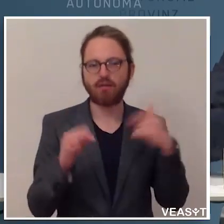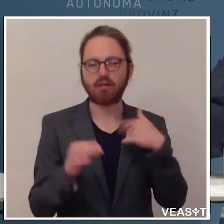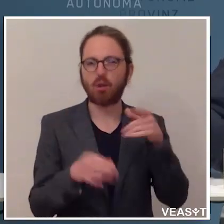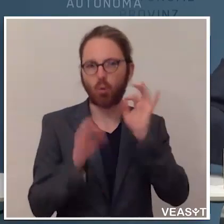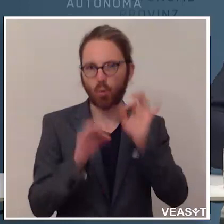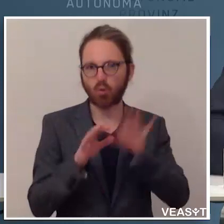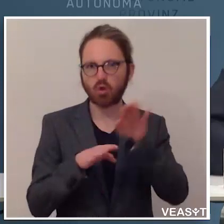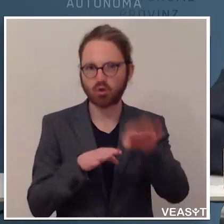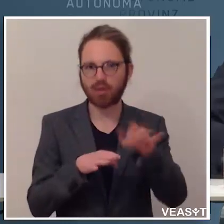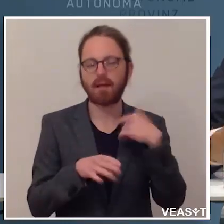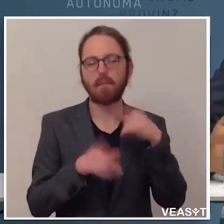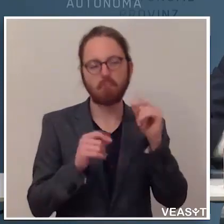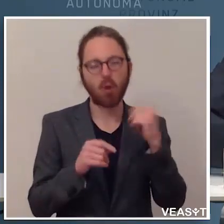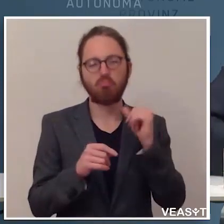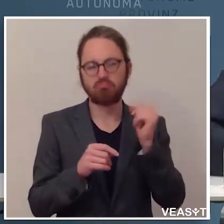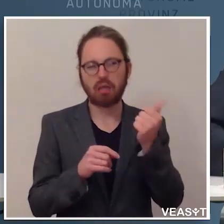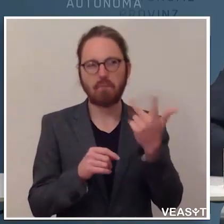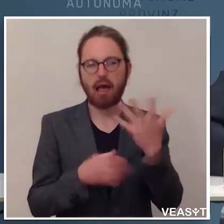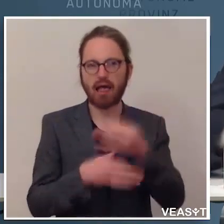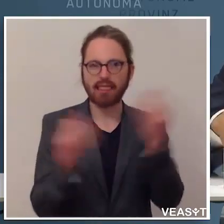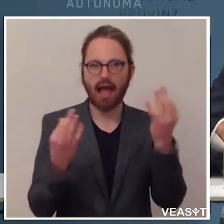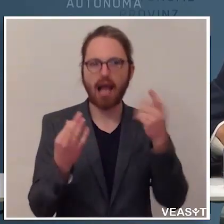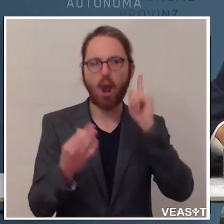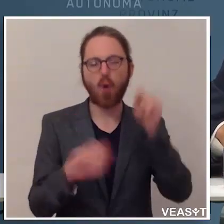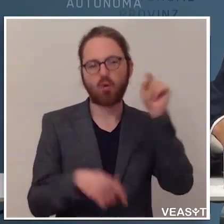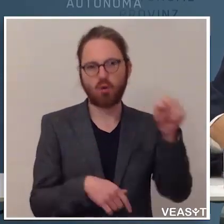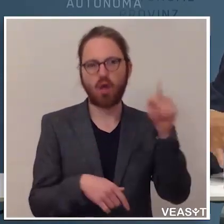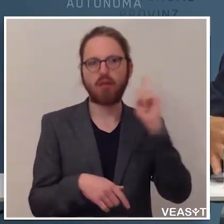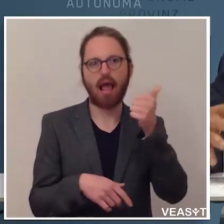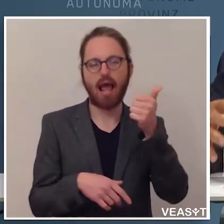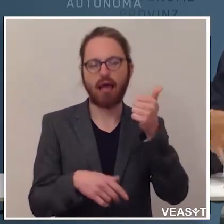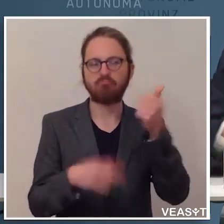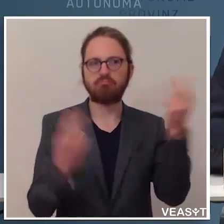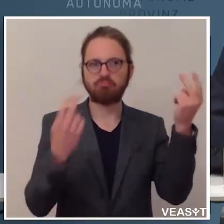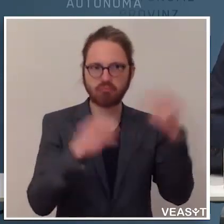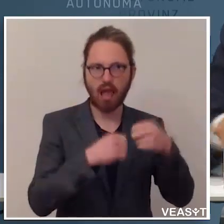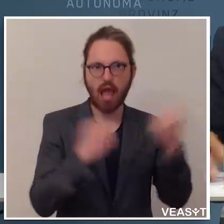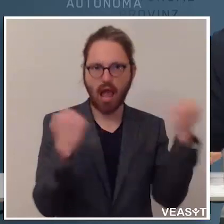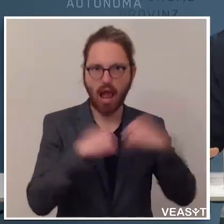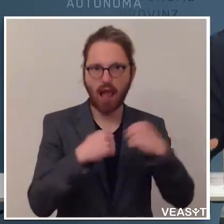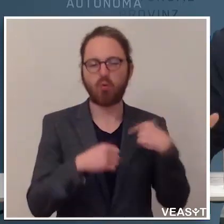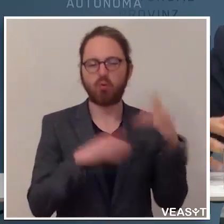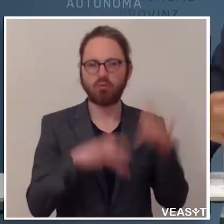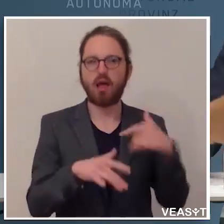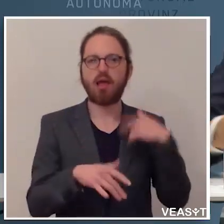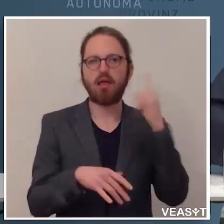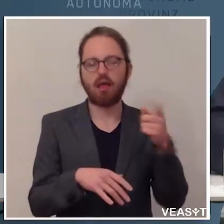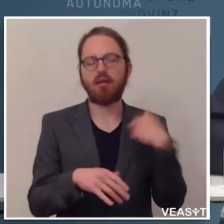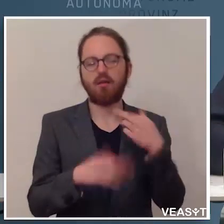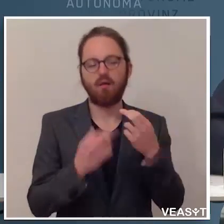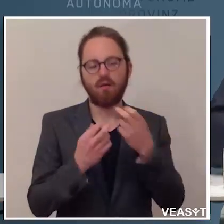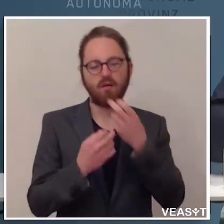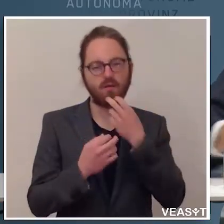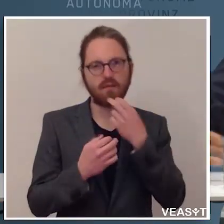auch hier dann auf eine Einigung zu kommen, damit wir das wünschenswerterweise wäre sogar gleichzeitig dann haben könnten